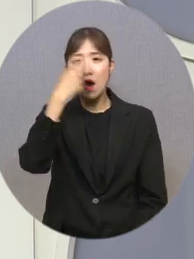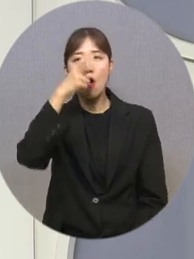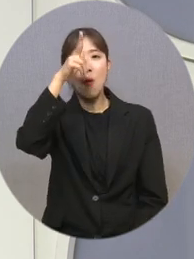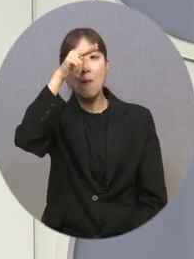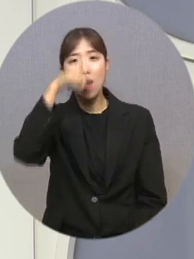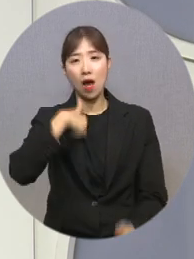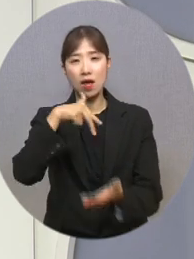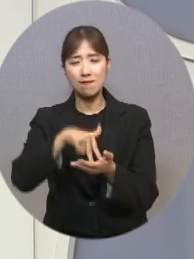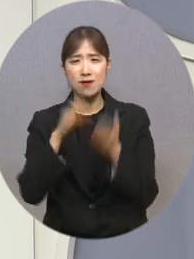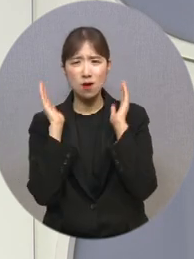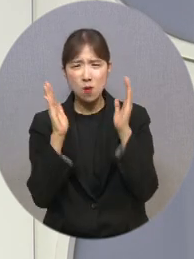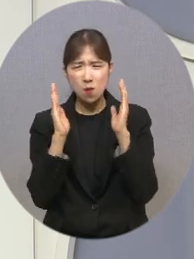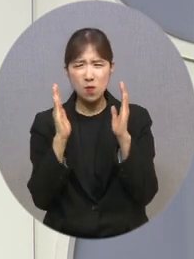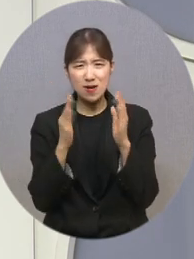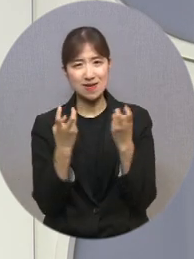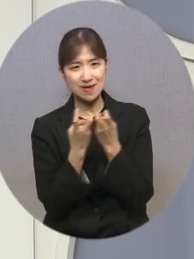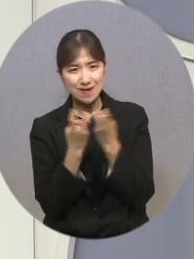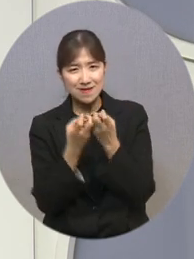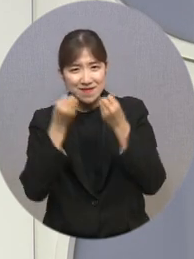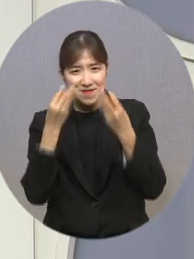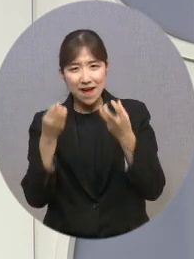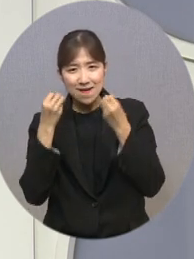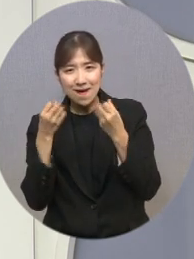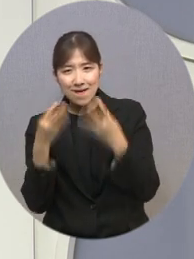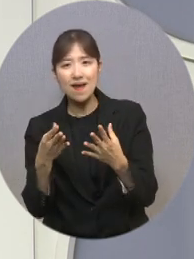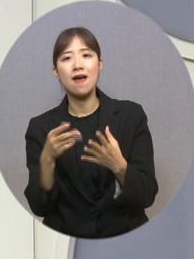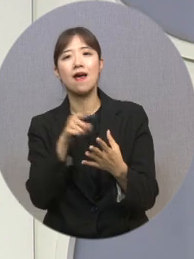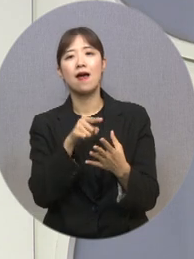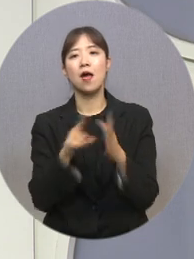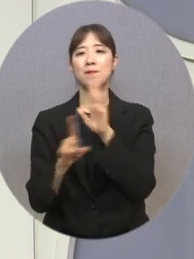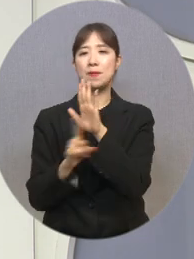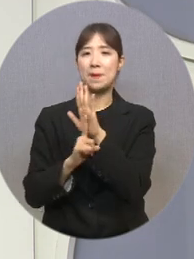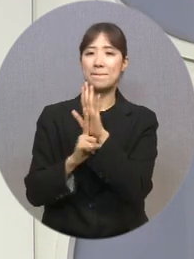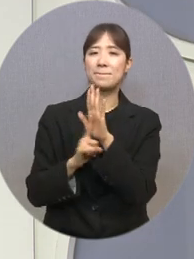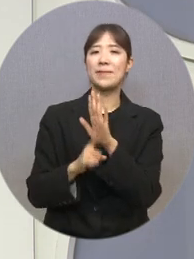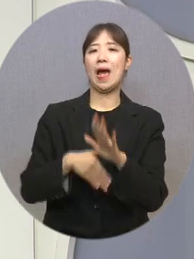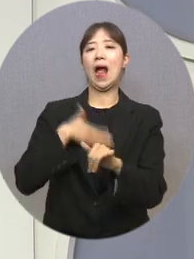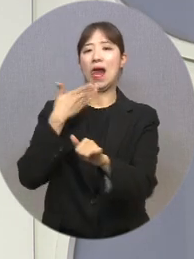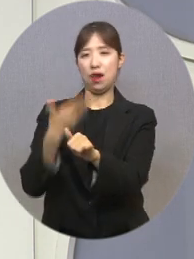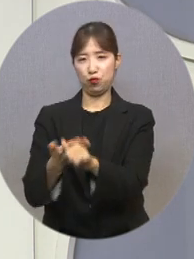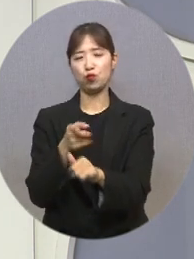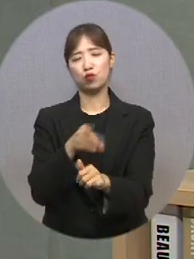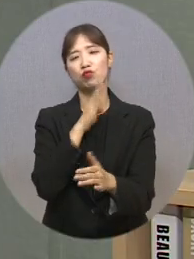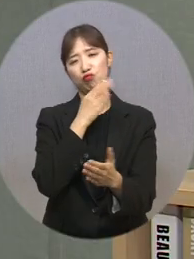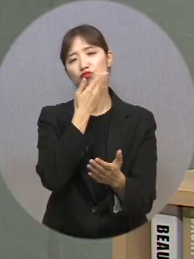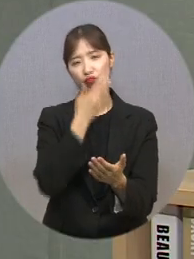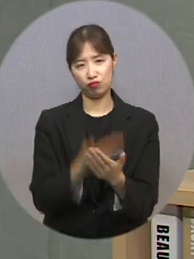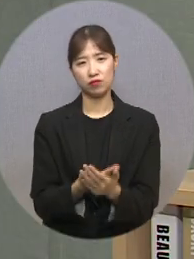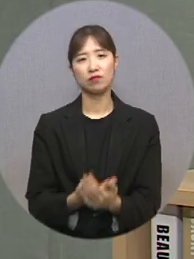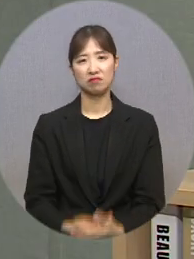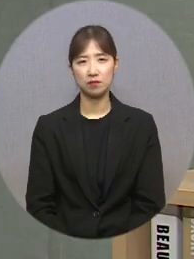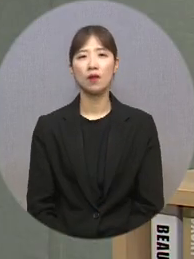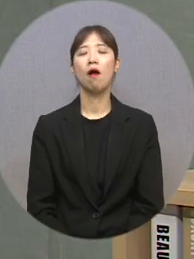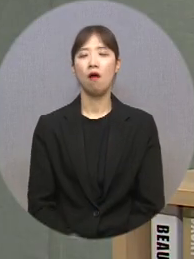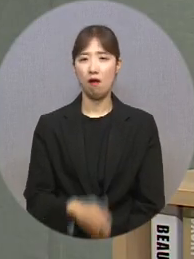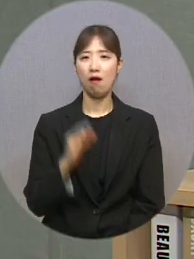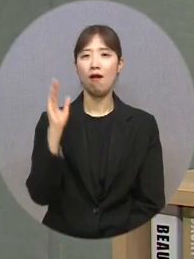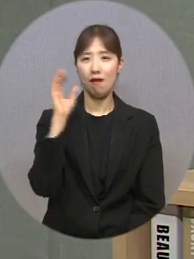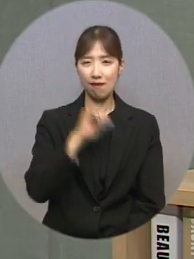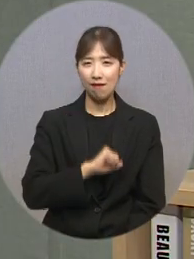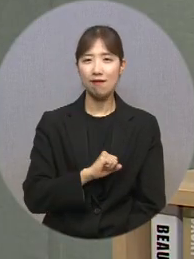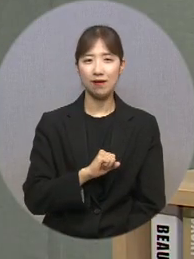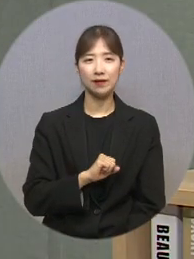공부해서 그 수법을 이제 연구해서 국민들한테 알려주는 게 상당히 중요할 것 같습니다. 아, 그래요.